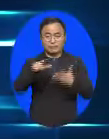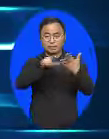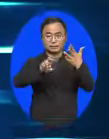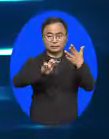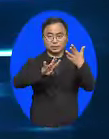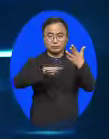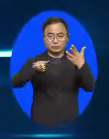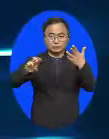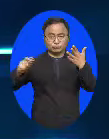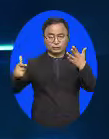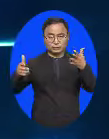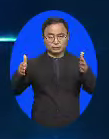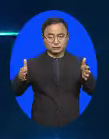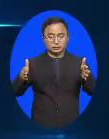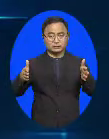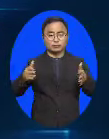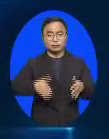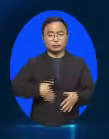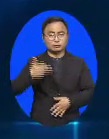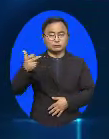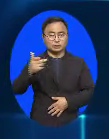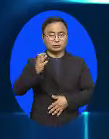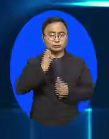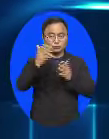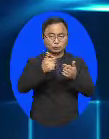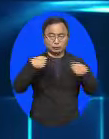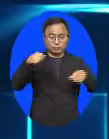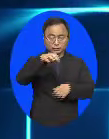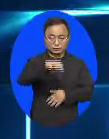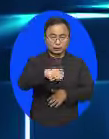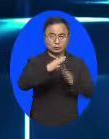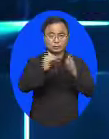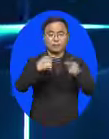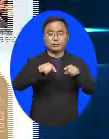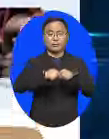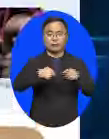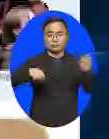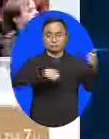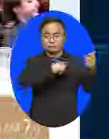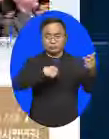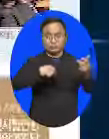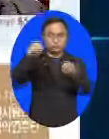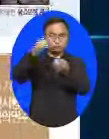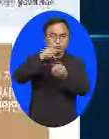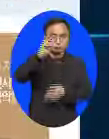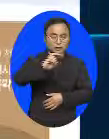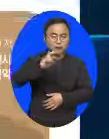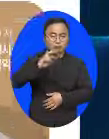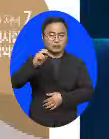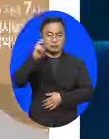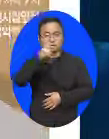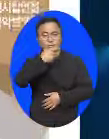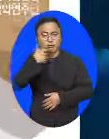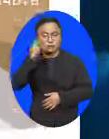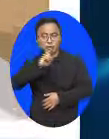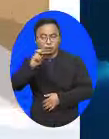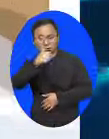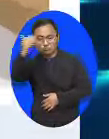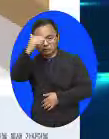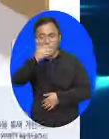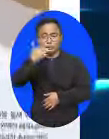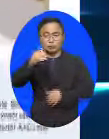대전시가 8월 24일부터 26일까지 보문산 숲속 공연장에서 가족과 함께 클래식과 국악, 팝의